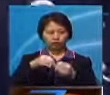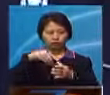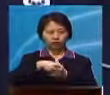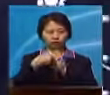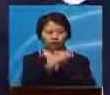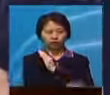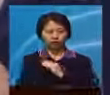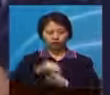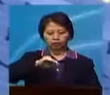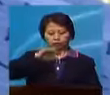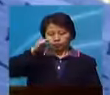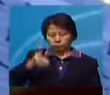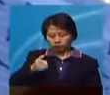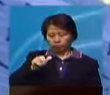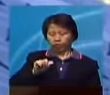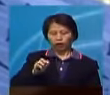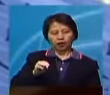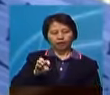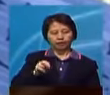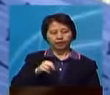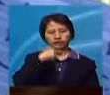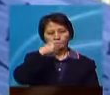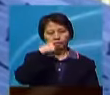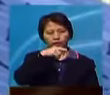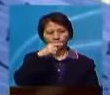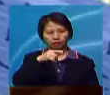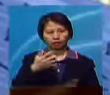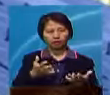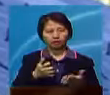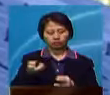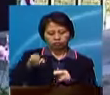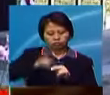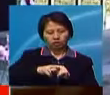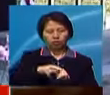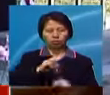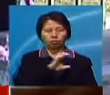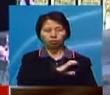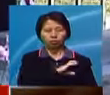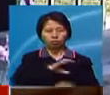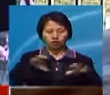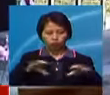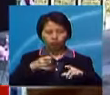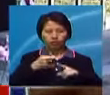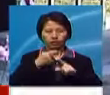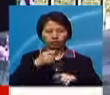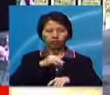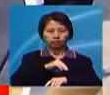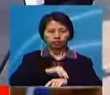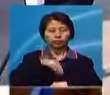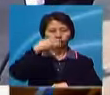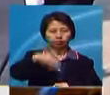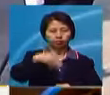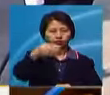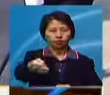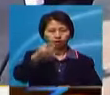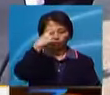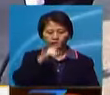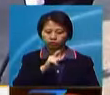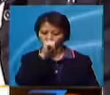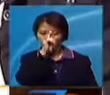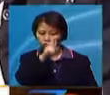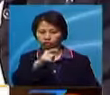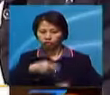Bukit Aman, Datuk Muhammad Fuad Abu Zarim berkata penambahan anggota akan terus dilakukan dari semasa ke semasa bagi